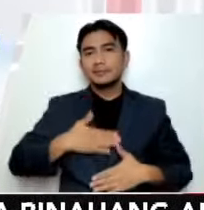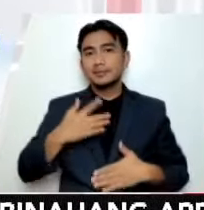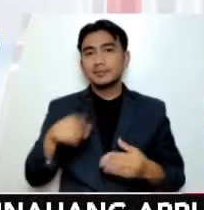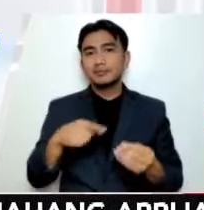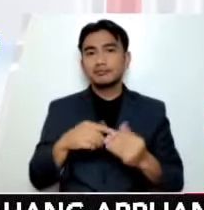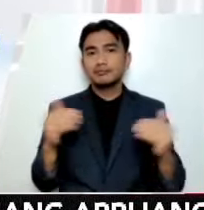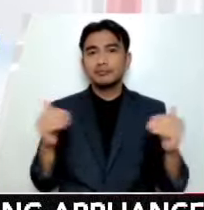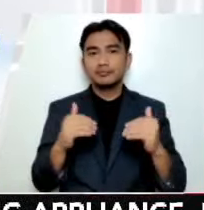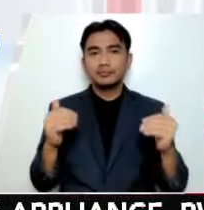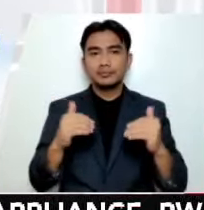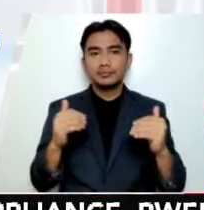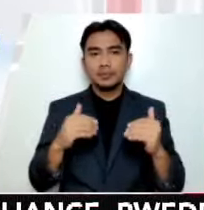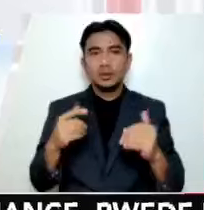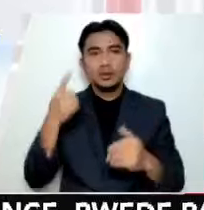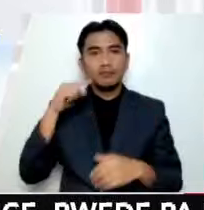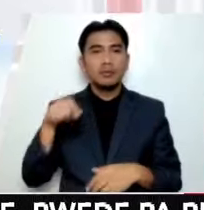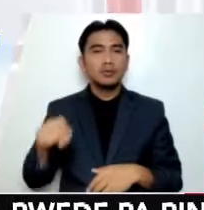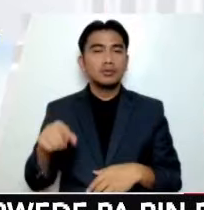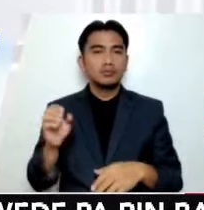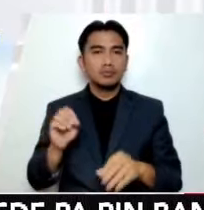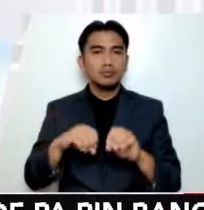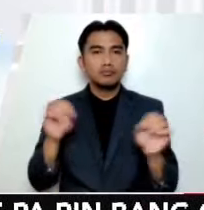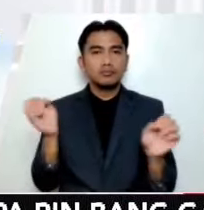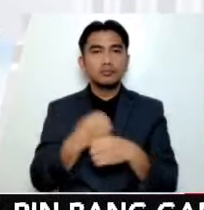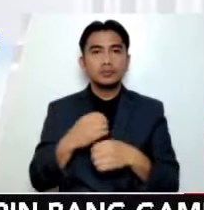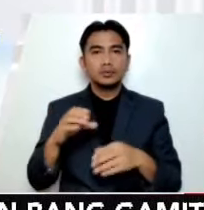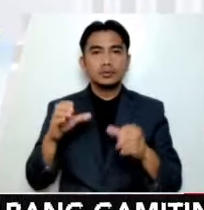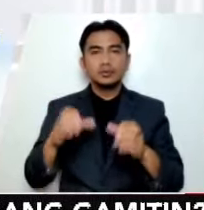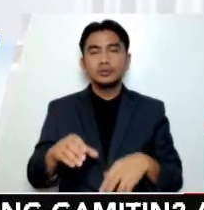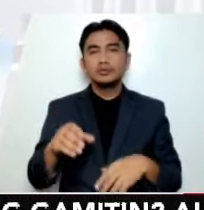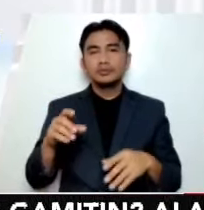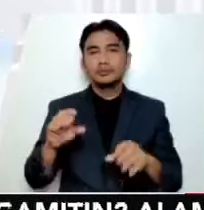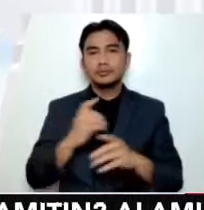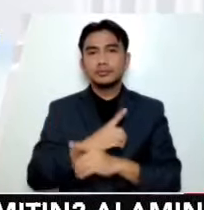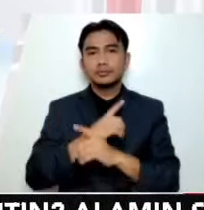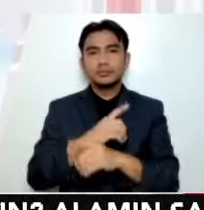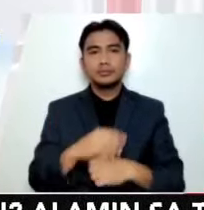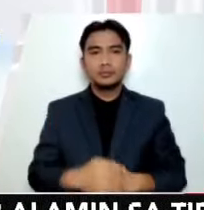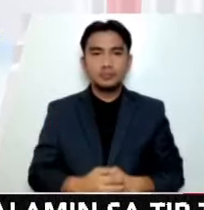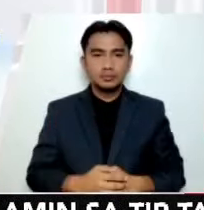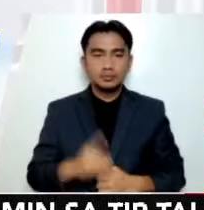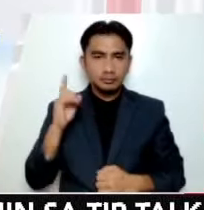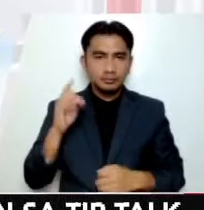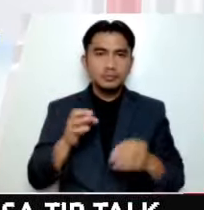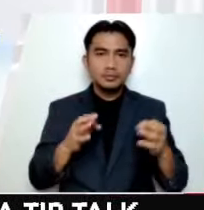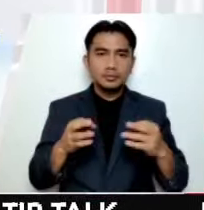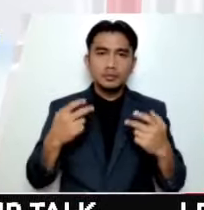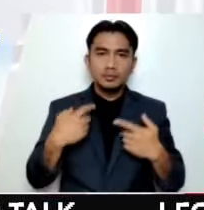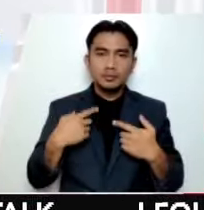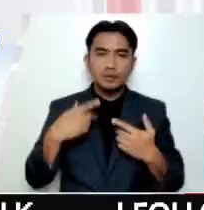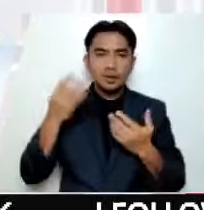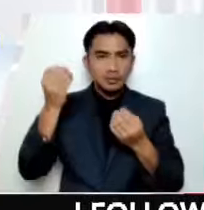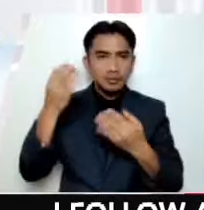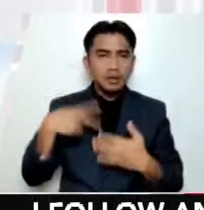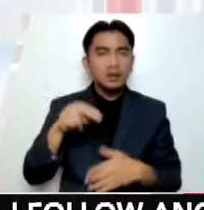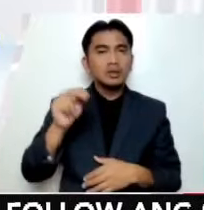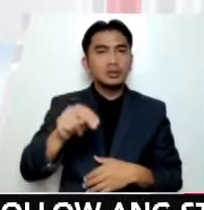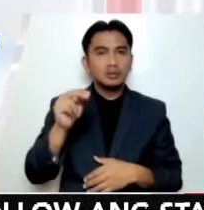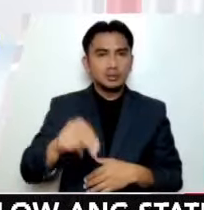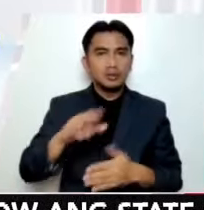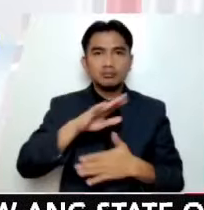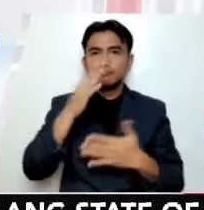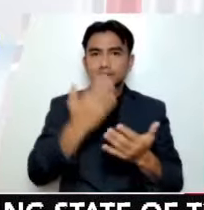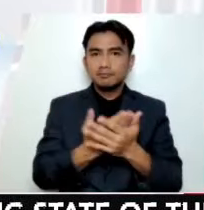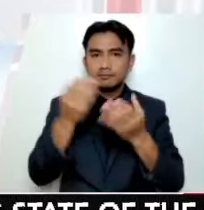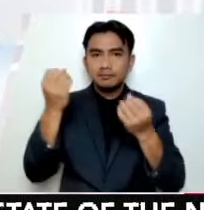Civil Defense. This is only NCR. I need a nationwide report. Yes, sir. We'll coordinate with Pag-asa rin,